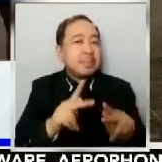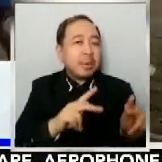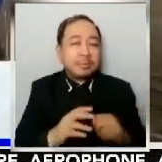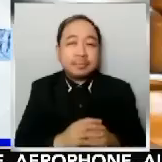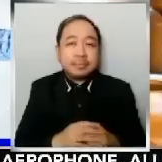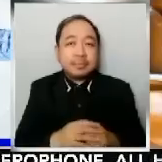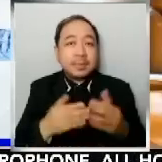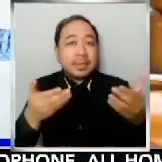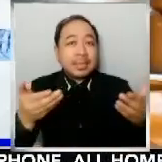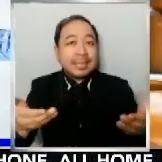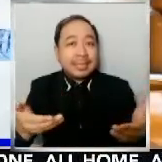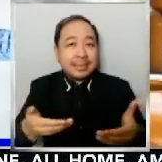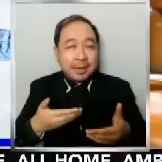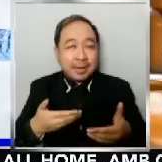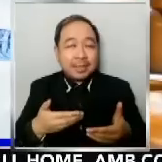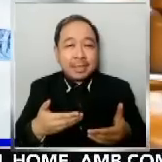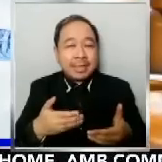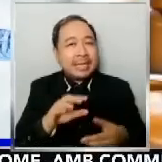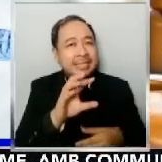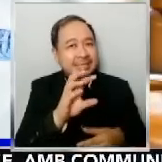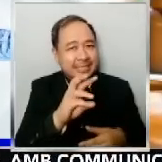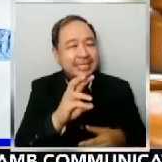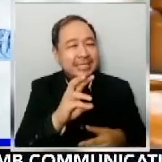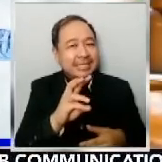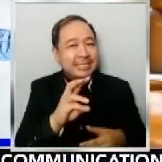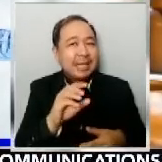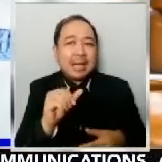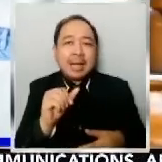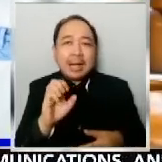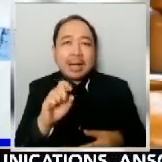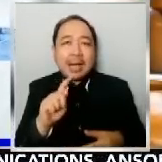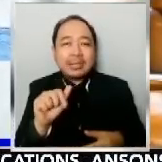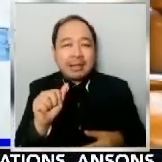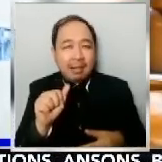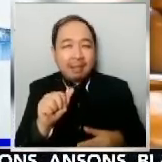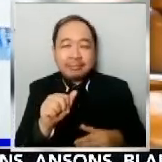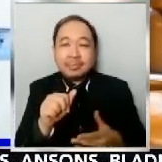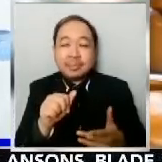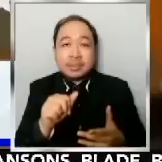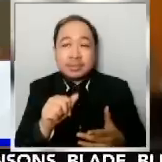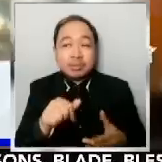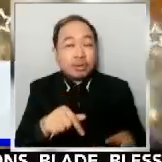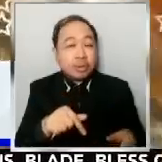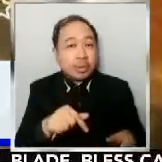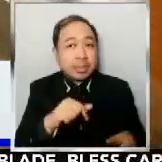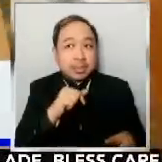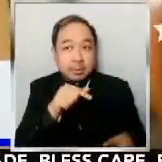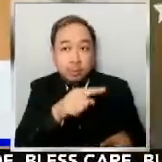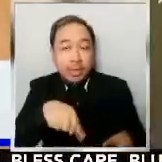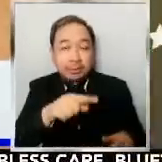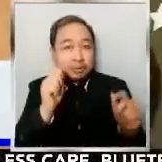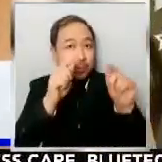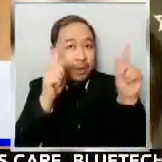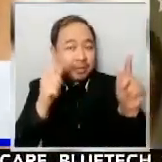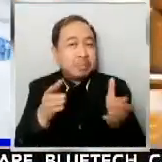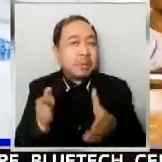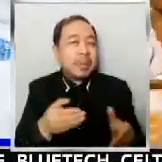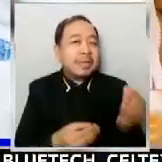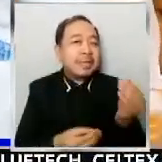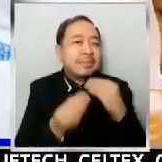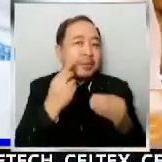kapitbahay na Aitas. Hindi nila alam na nagpa-prepare kami ng meal na yun para sa kanila. Sa kanyang latest